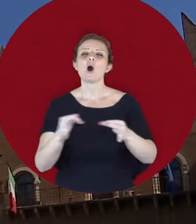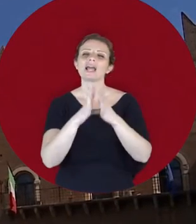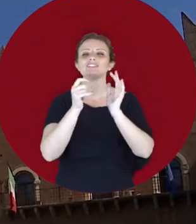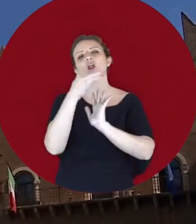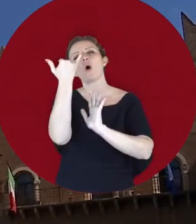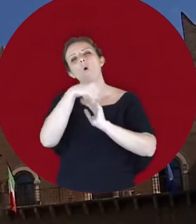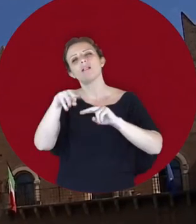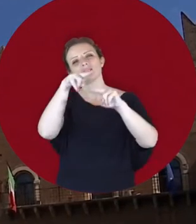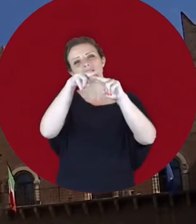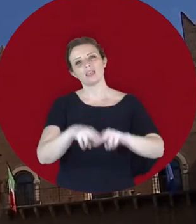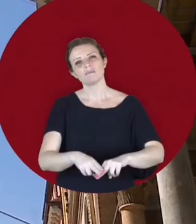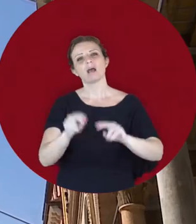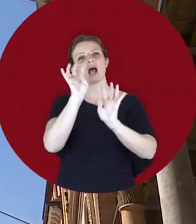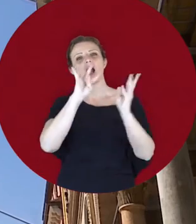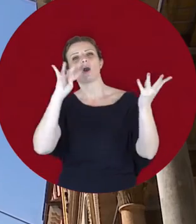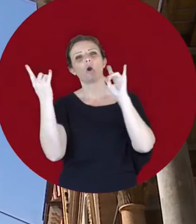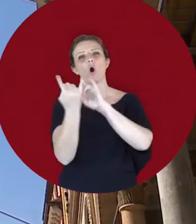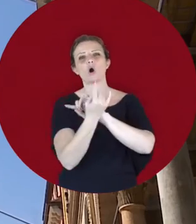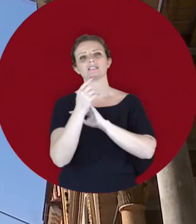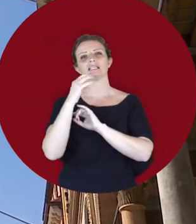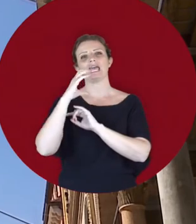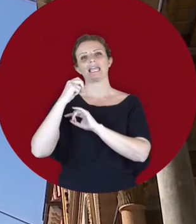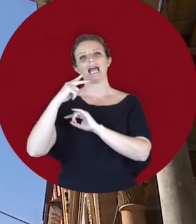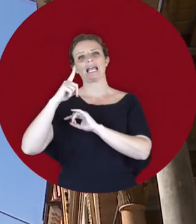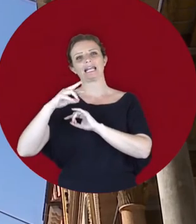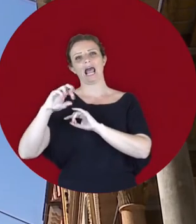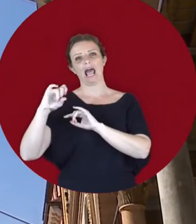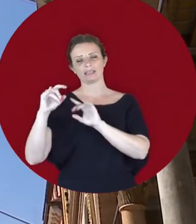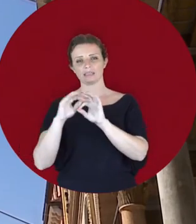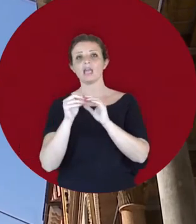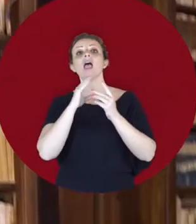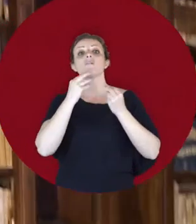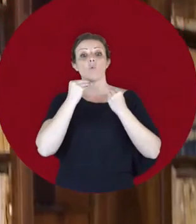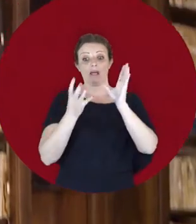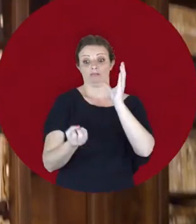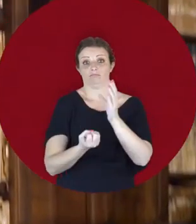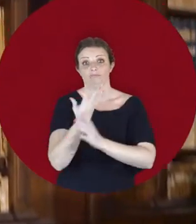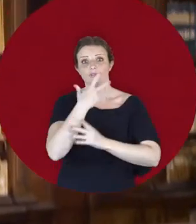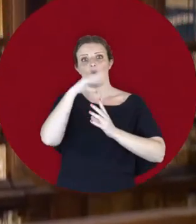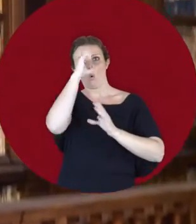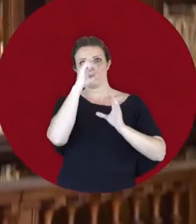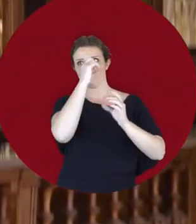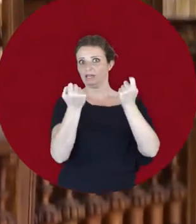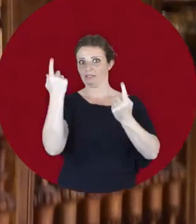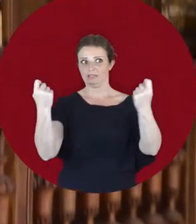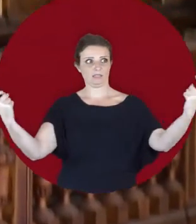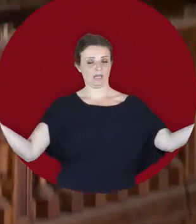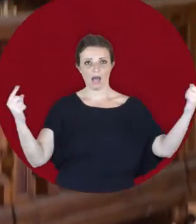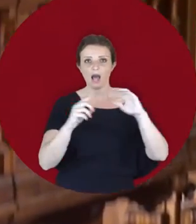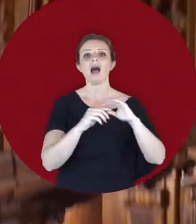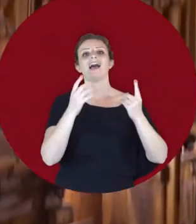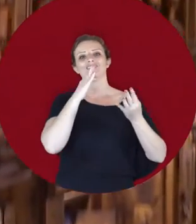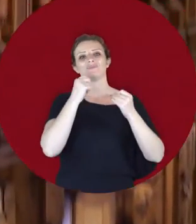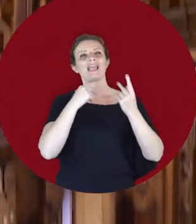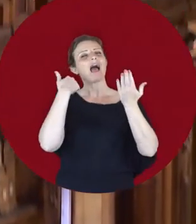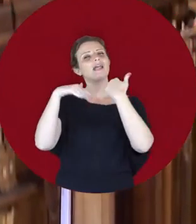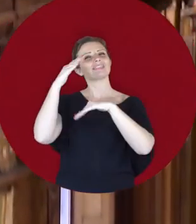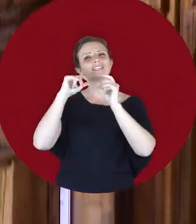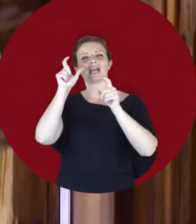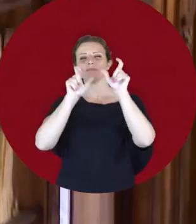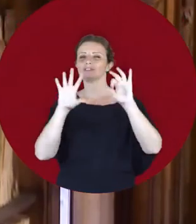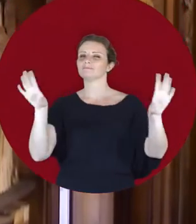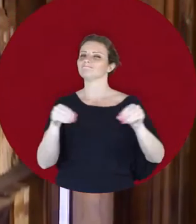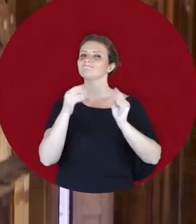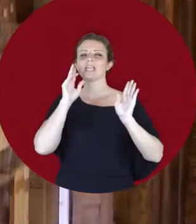della sua breve ultima permanenza alla corte di Can Grande. Con la nascita delle università e il rinnovato interesse per